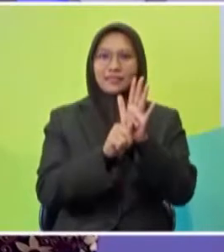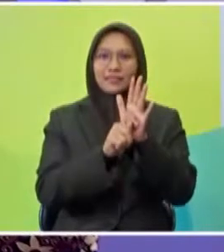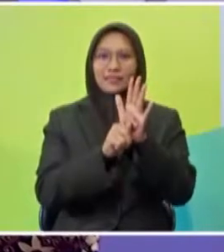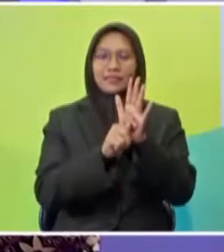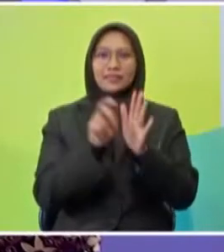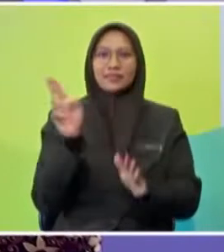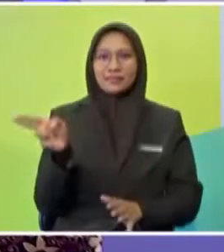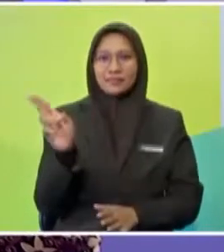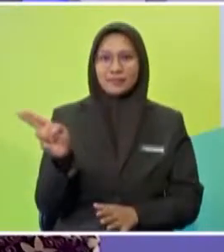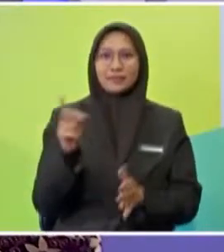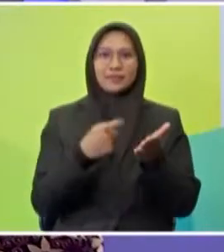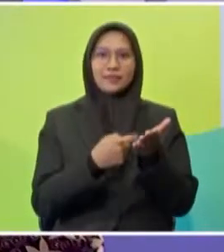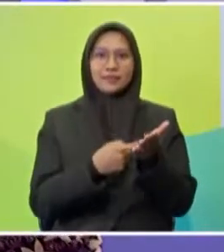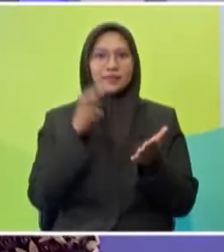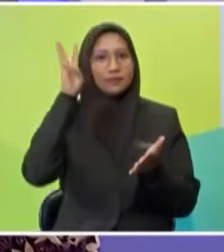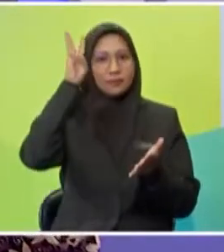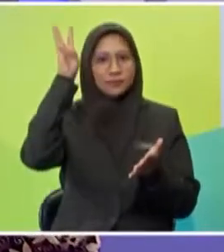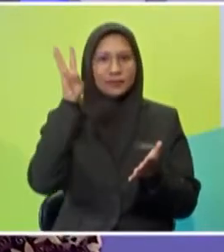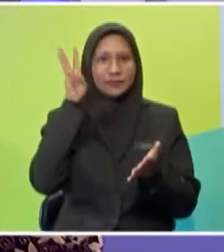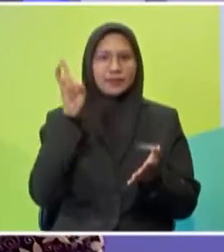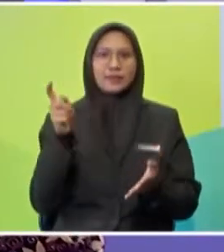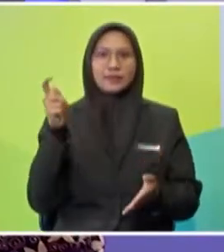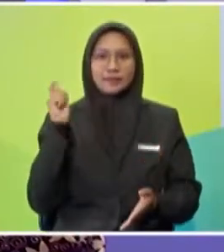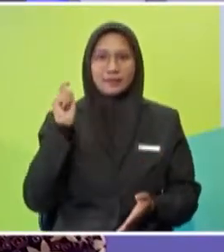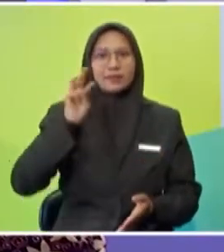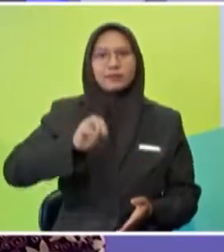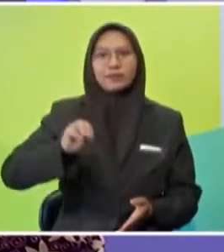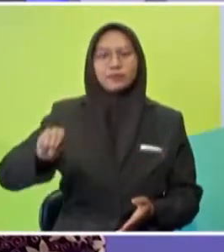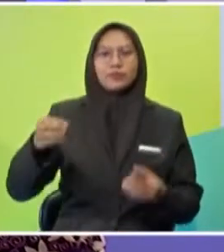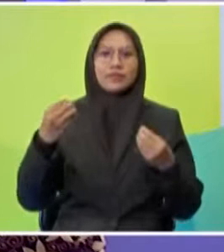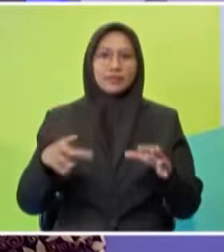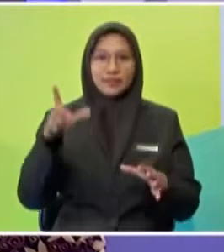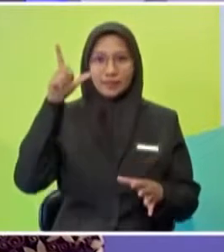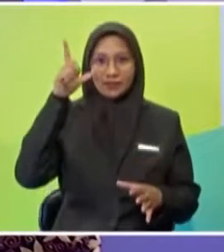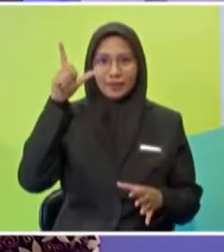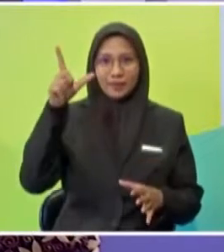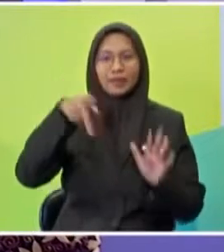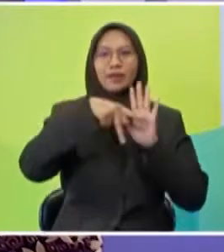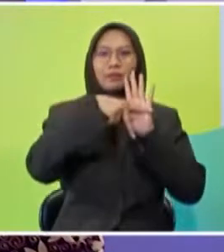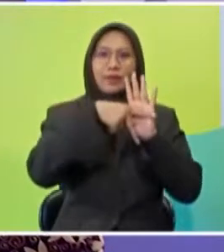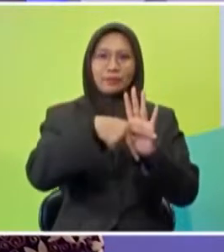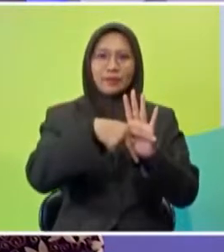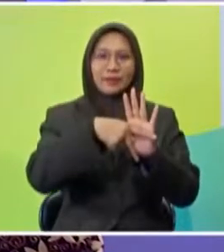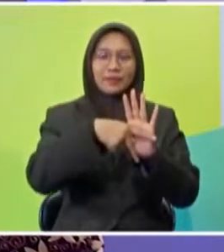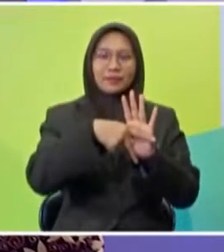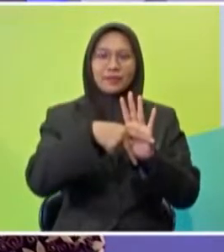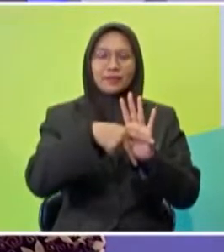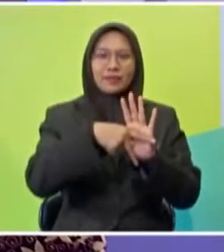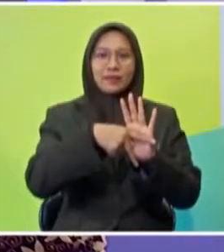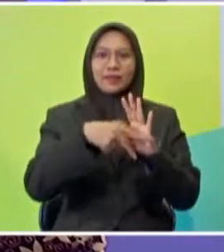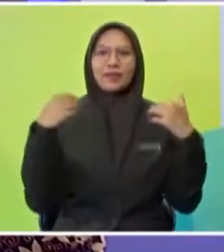murid-murid dapat melihat paparan warisan sejarah yang ditinggalan sejarah, pakaian, makanan, tarian kan.